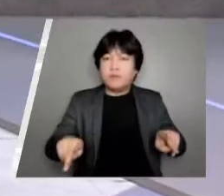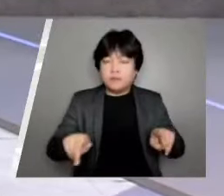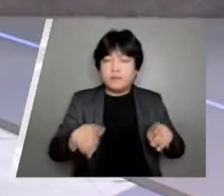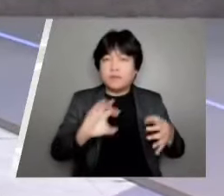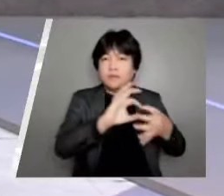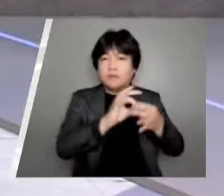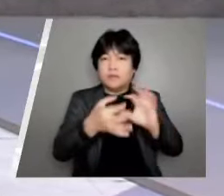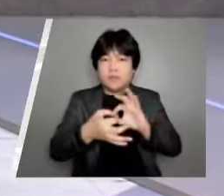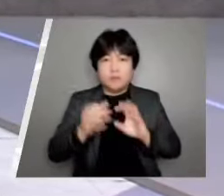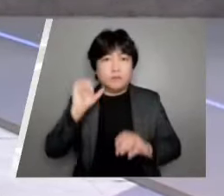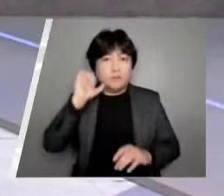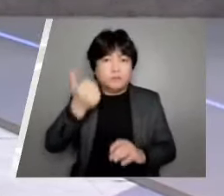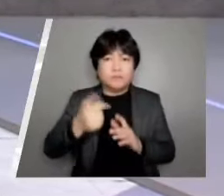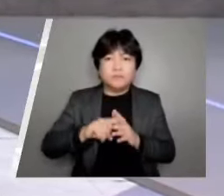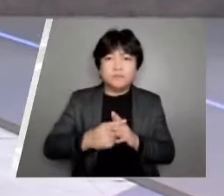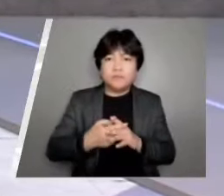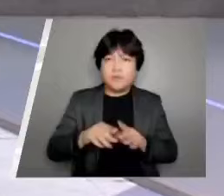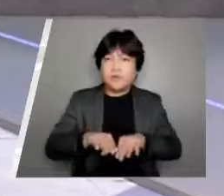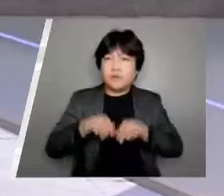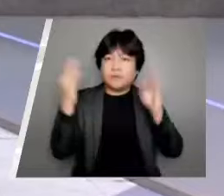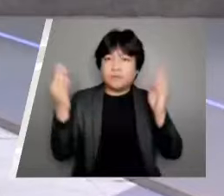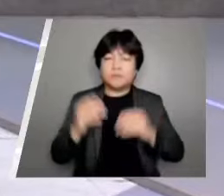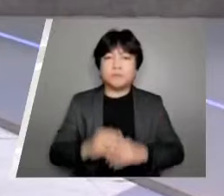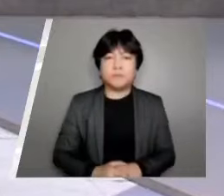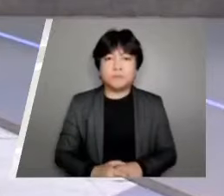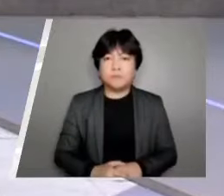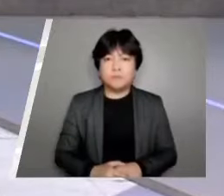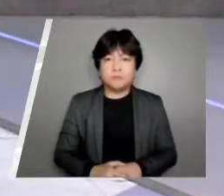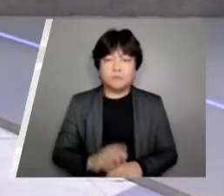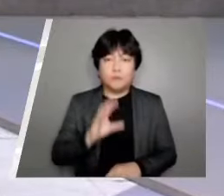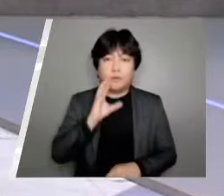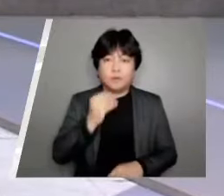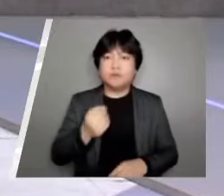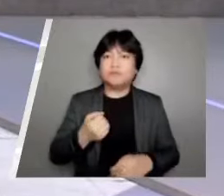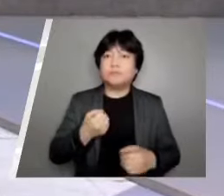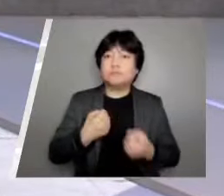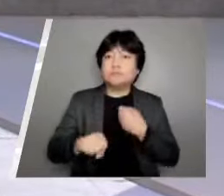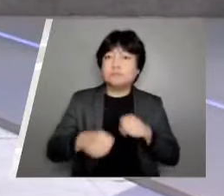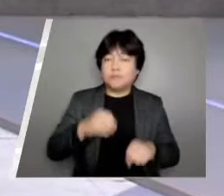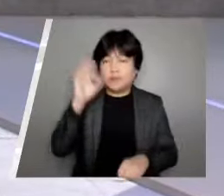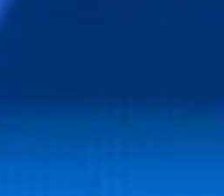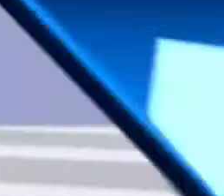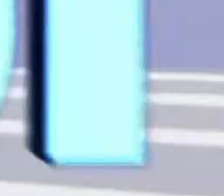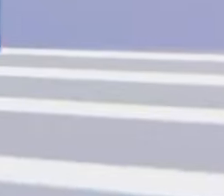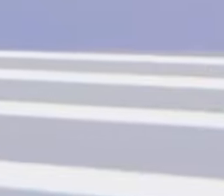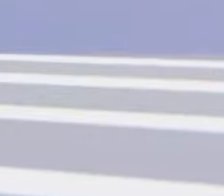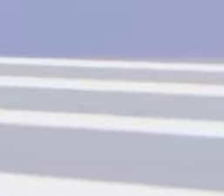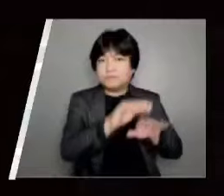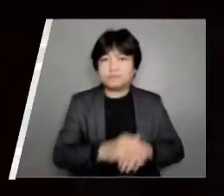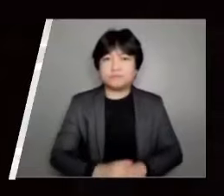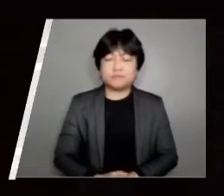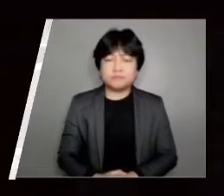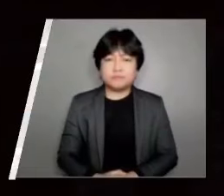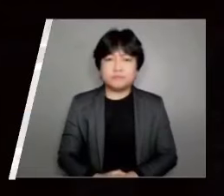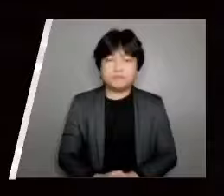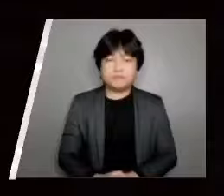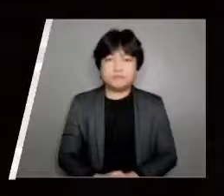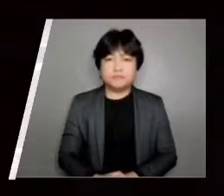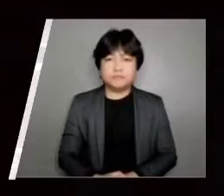sa makulay na opening ceremony ang mga atletang Pilipino. Saksi, si Ian Cruz.